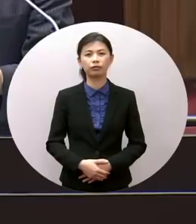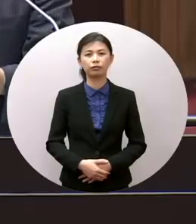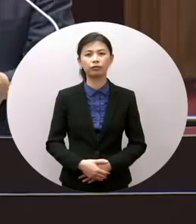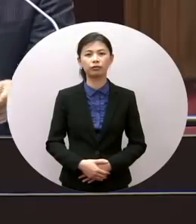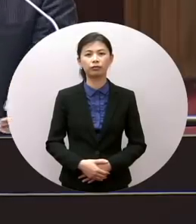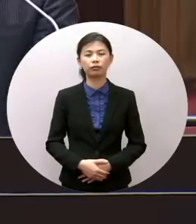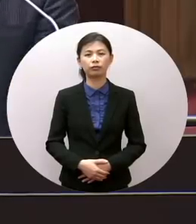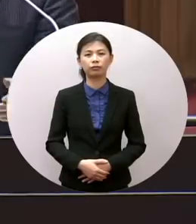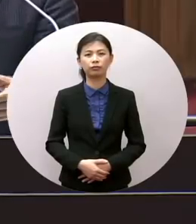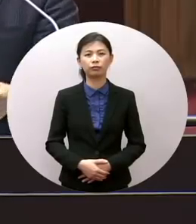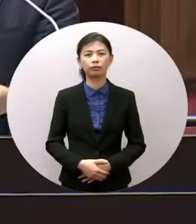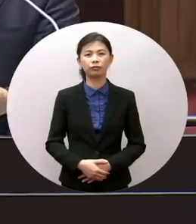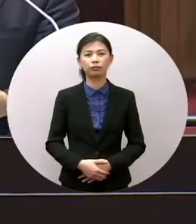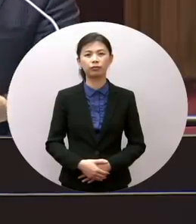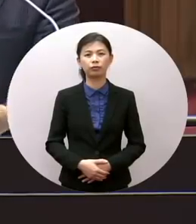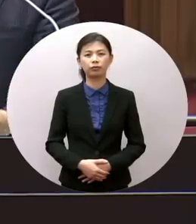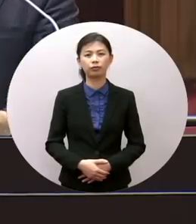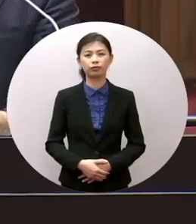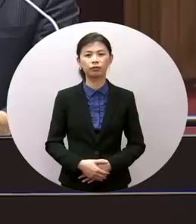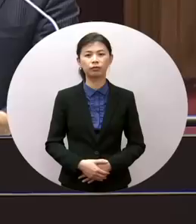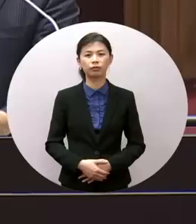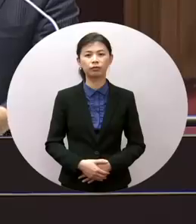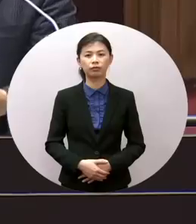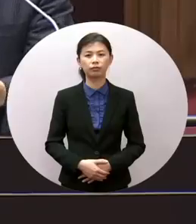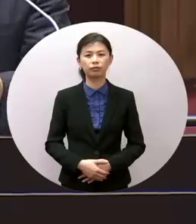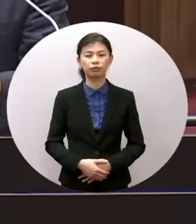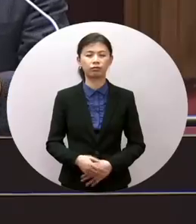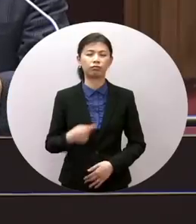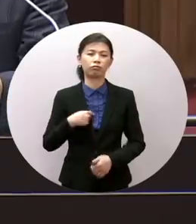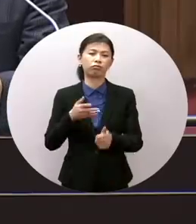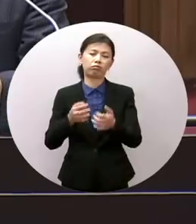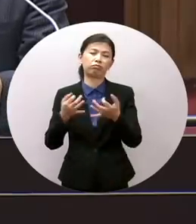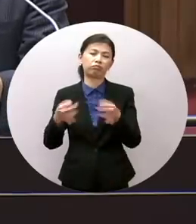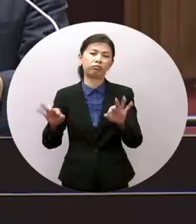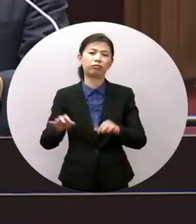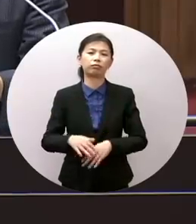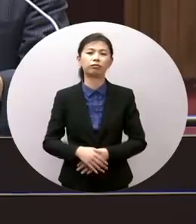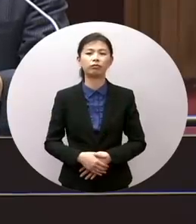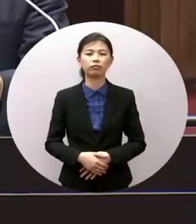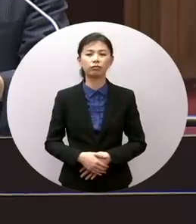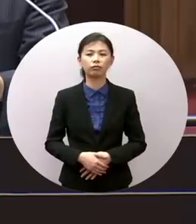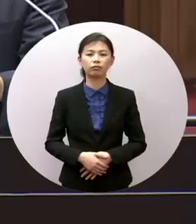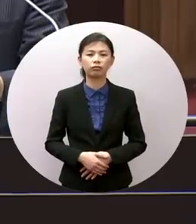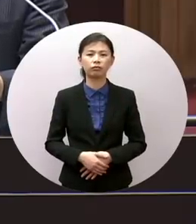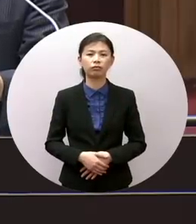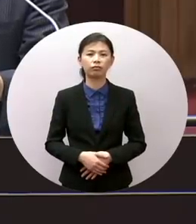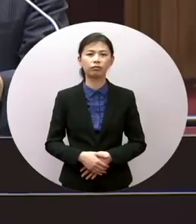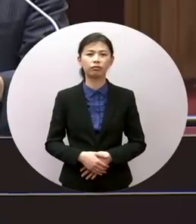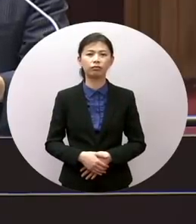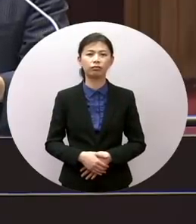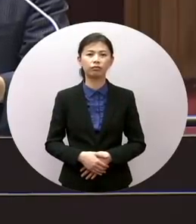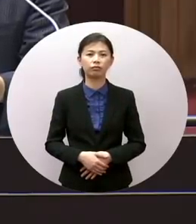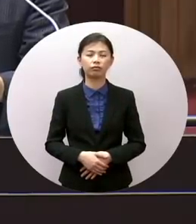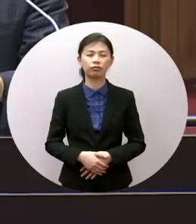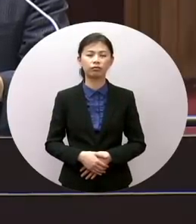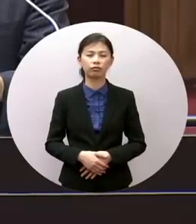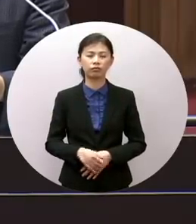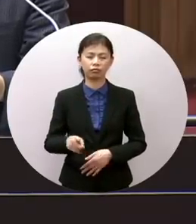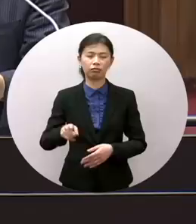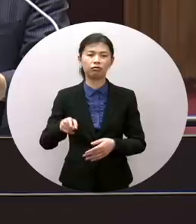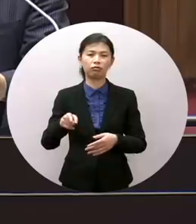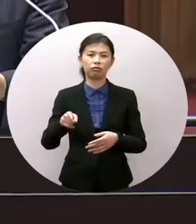这个案是不成立哦。 不对，我问的很简单，一个错误的、非事实